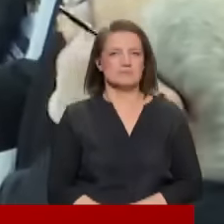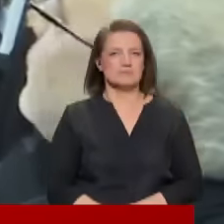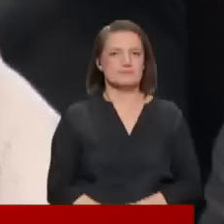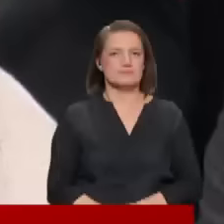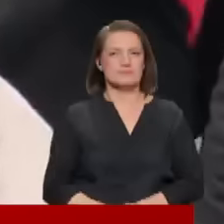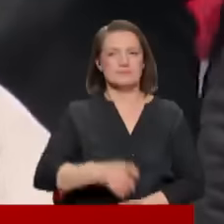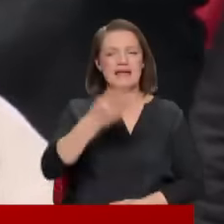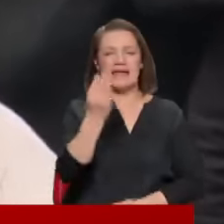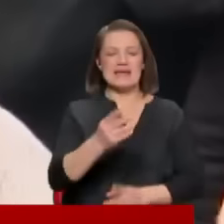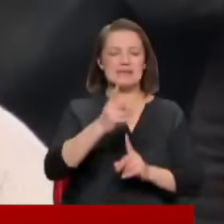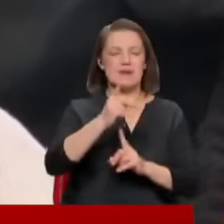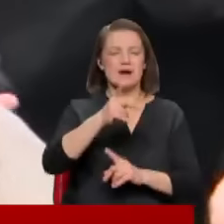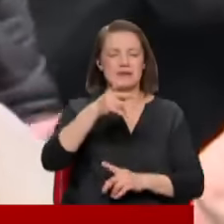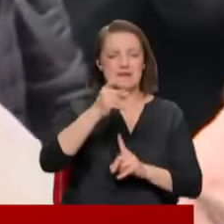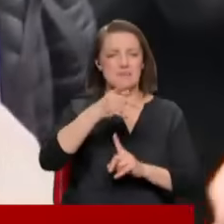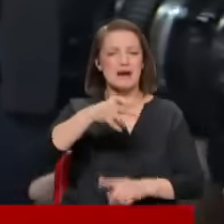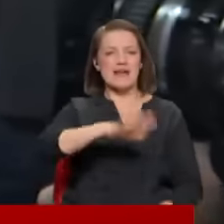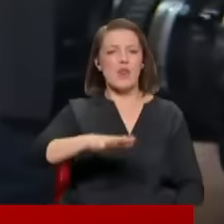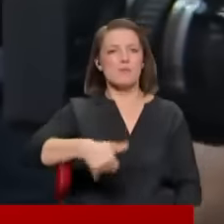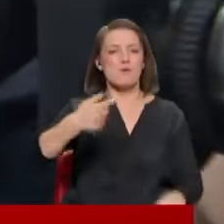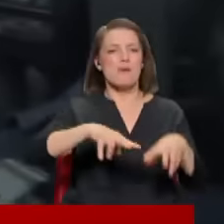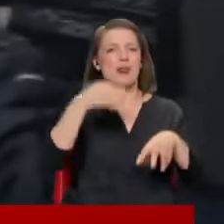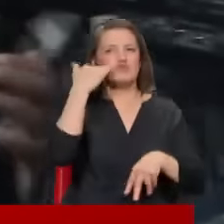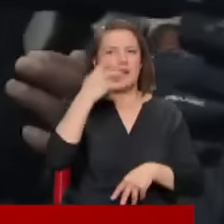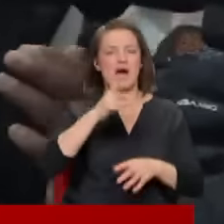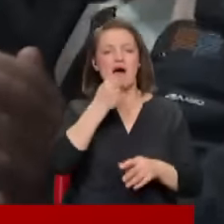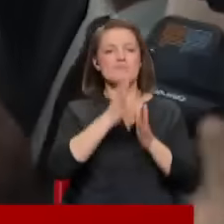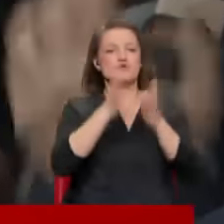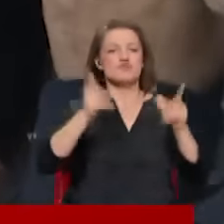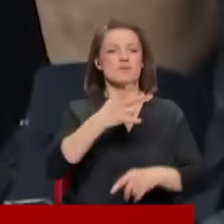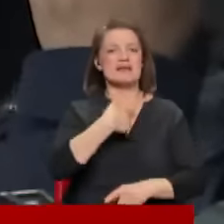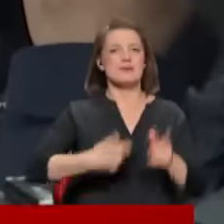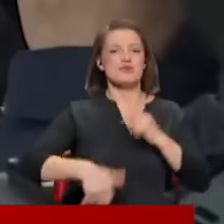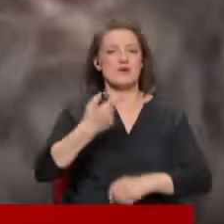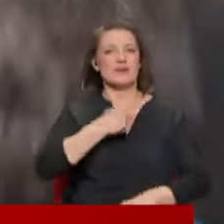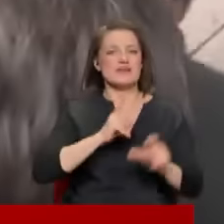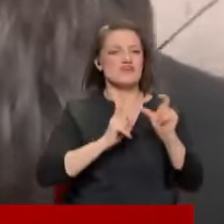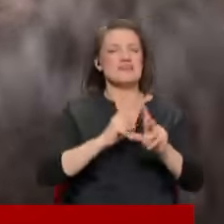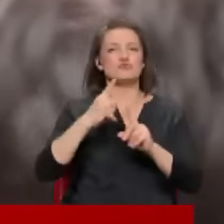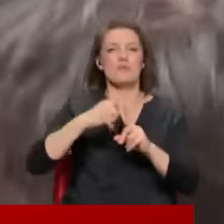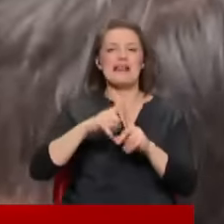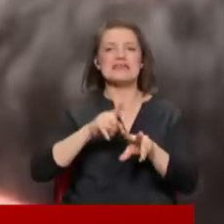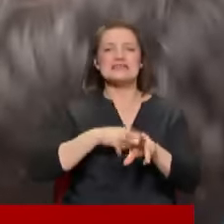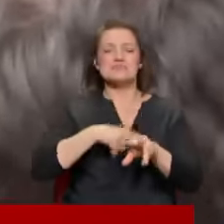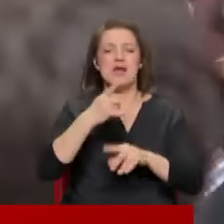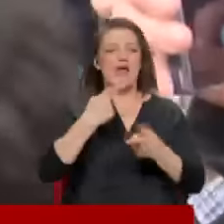herkes baksın. İyi Parti Genel Başkanı Meral Akşener de Ankara Büyükşehir Belediye Başkan Adayı Cengiz Topel Yıldırım'la